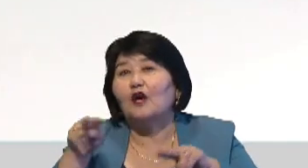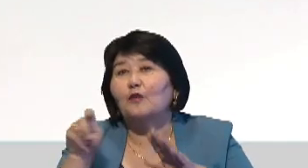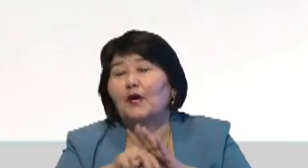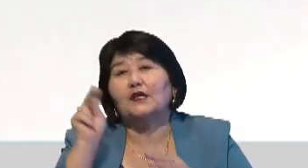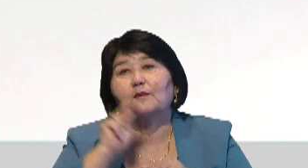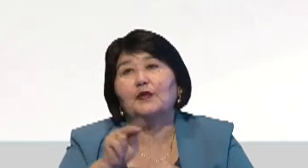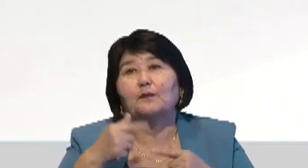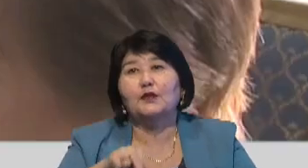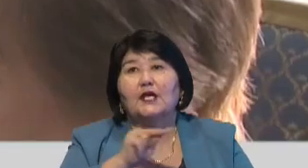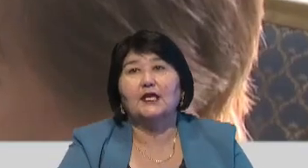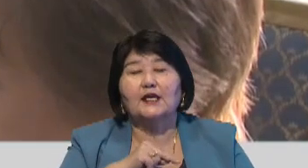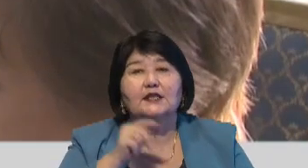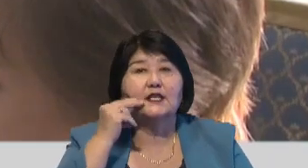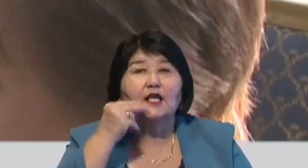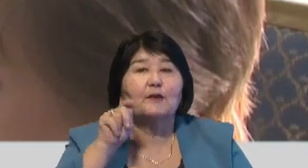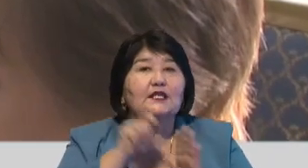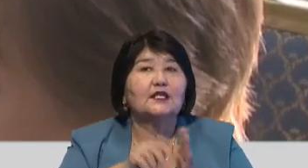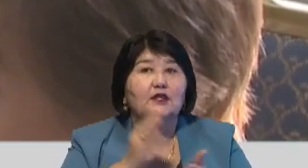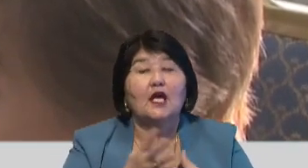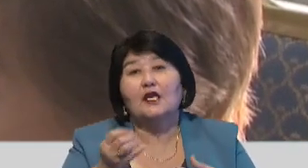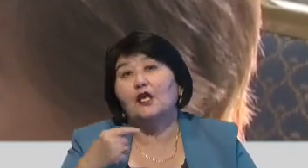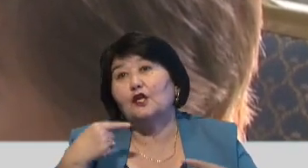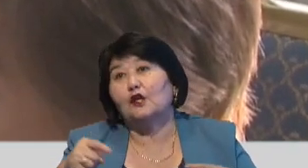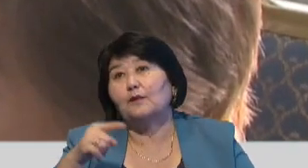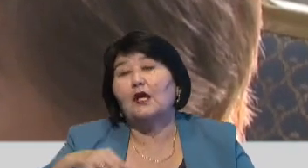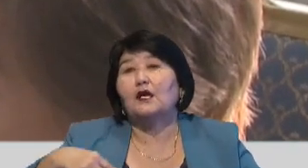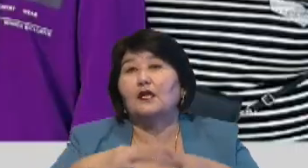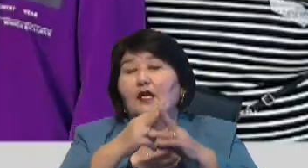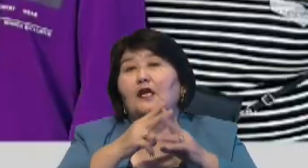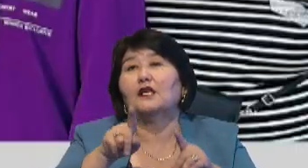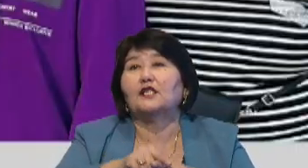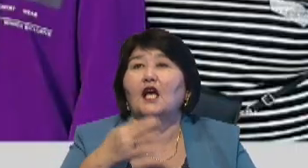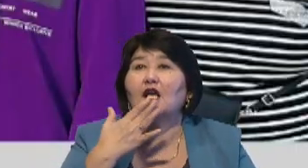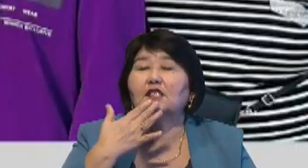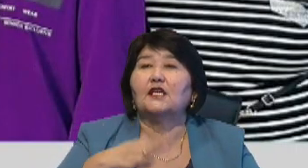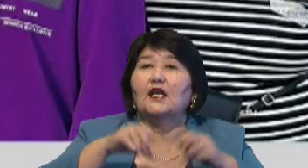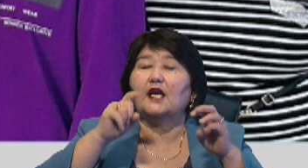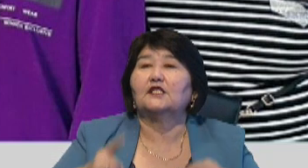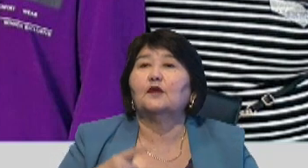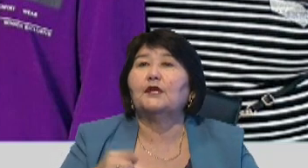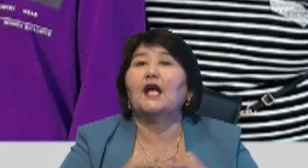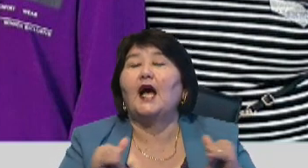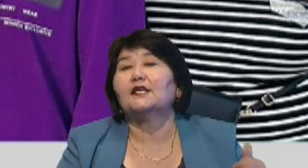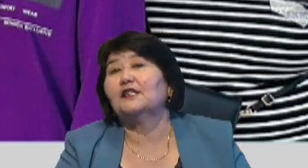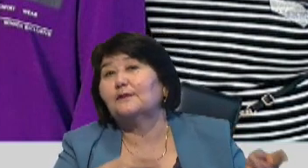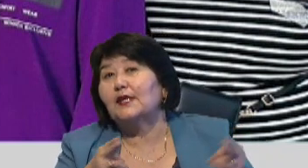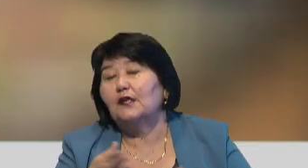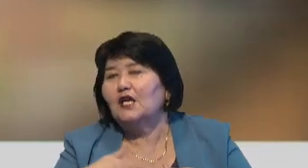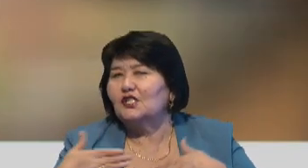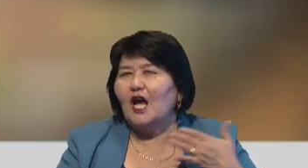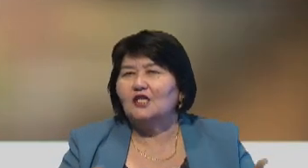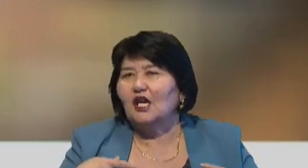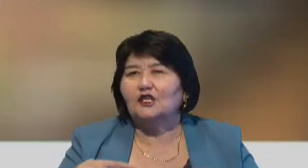білім беру ұйымдарының қызмет сапасын тексеріп жүреді. Енді бірде елордада немесе шетелде кәсіби біліктілігін арттырып келіп жатады. Жан